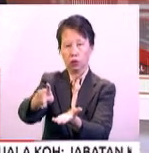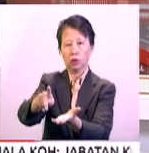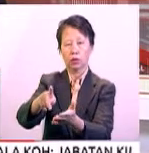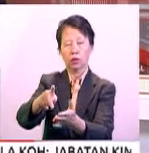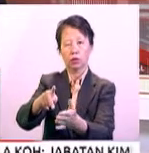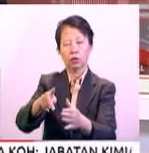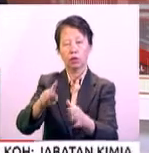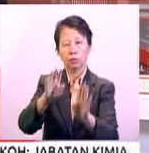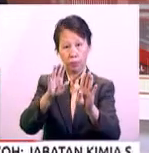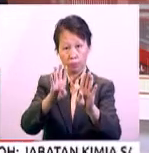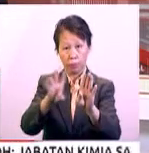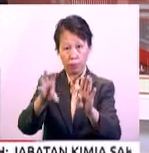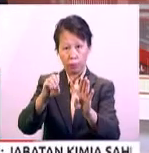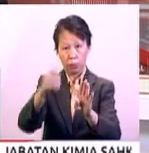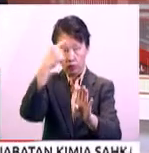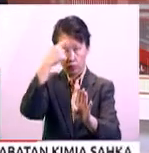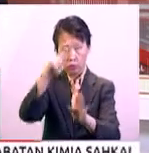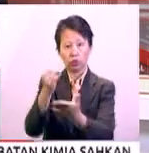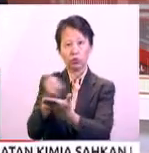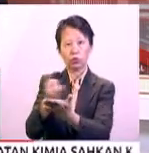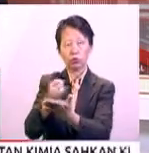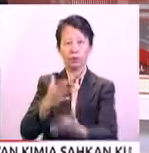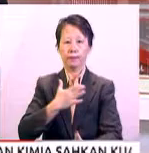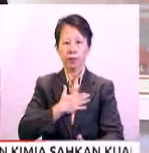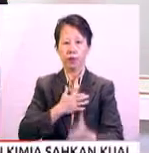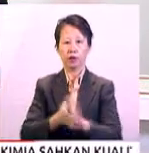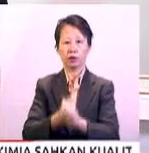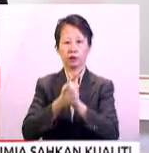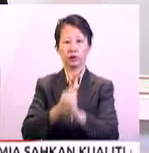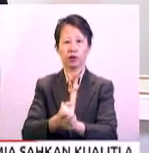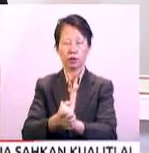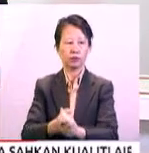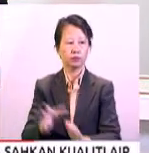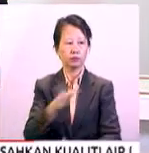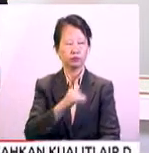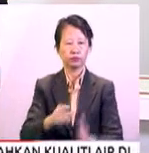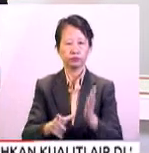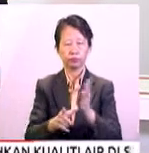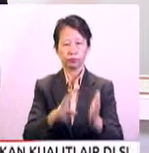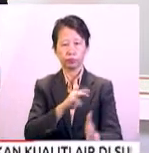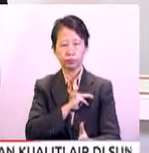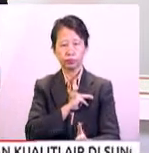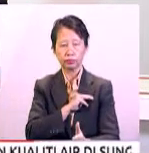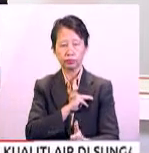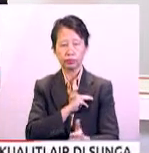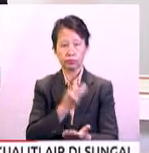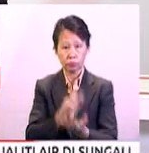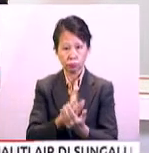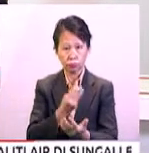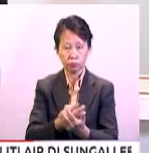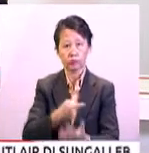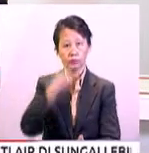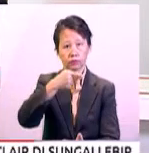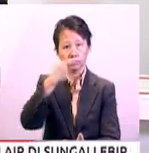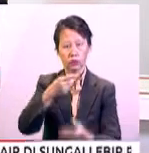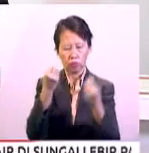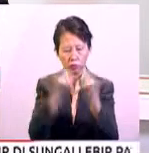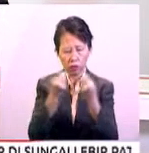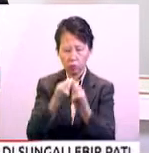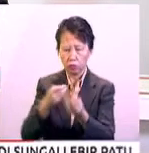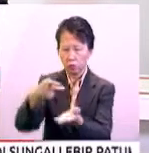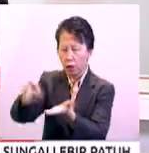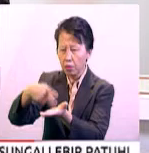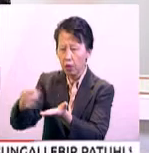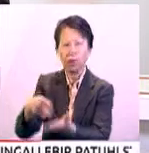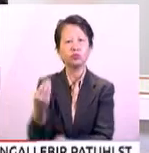Nasional B40 Mai Salam. Dalam kenyataan timbalan, Menteri Kewangan Dato' Amiruddin Hamzah mengakui angka tuntutannya